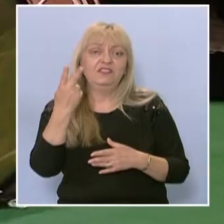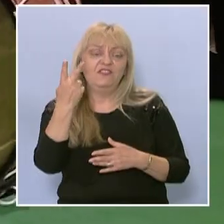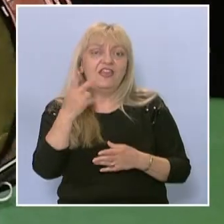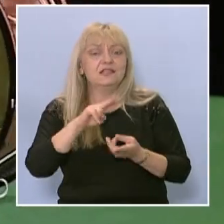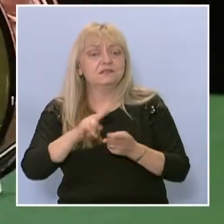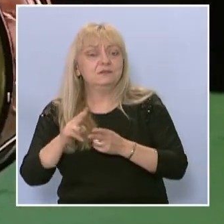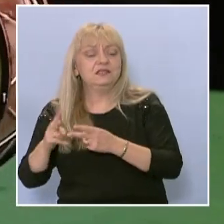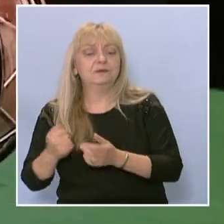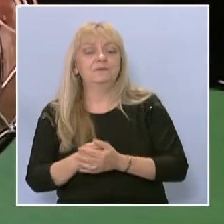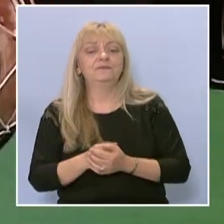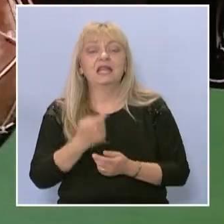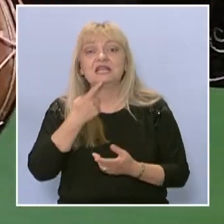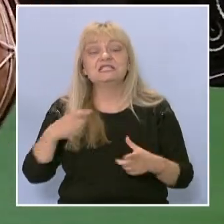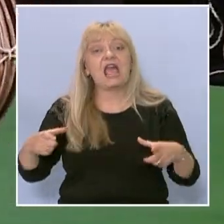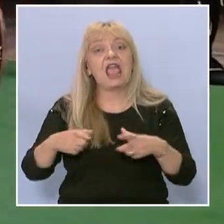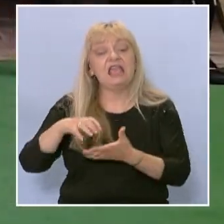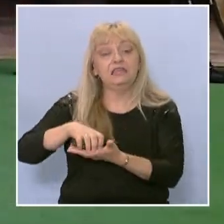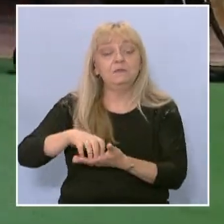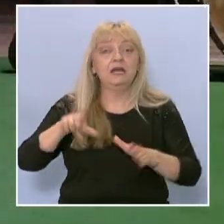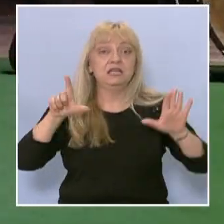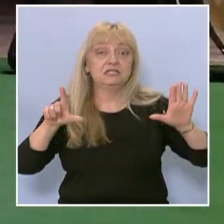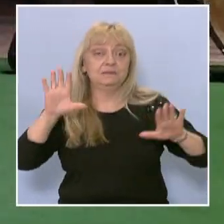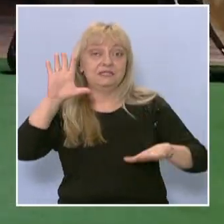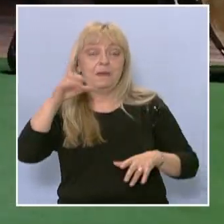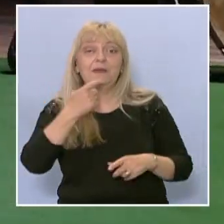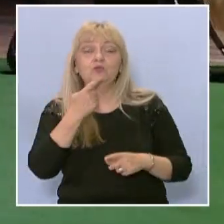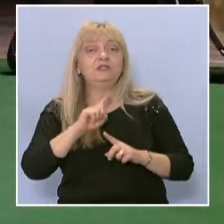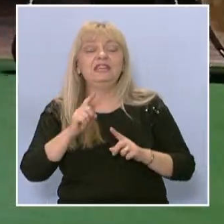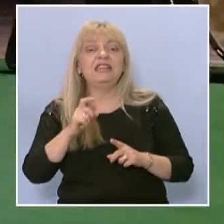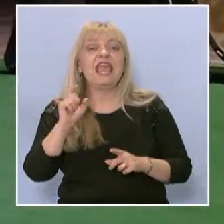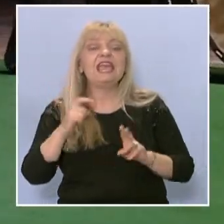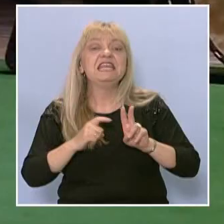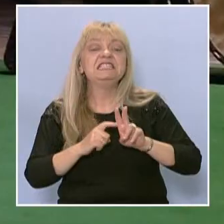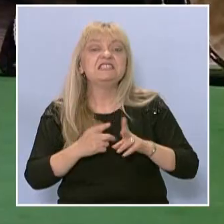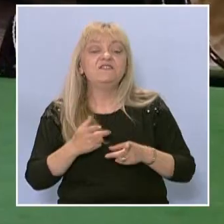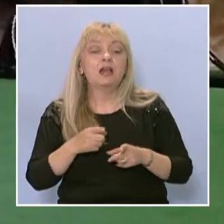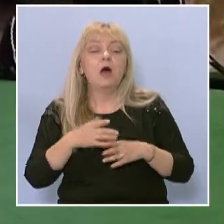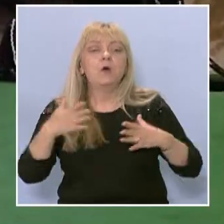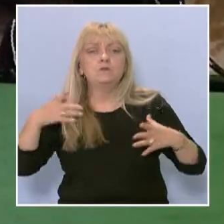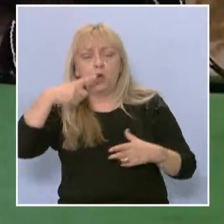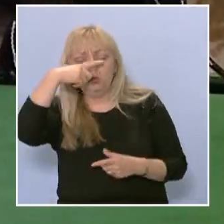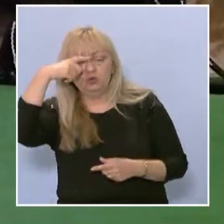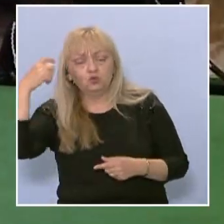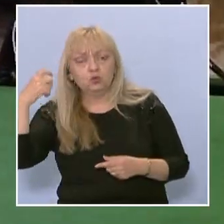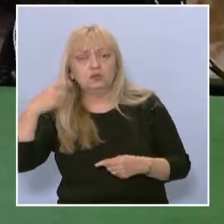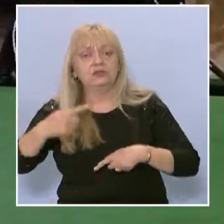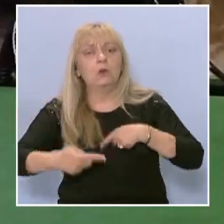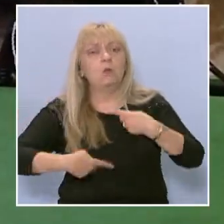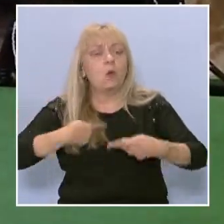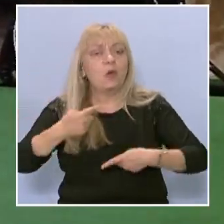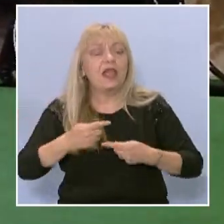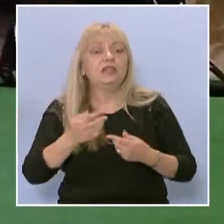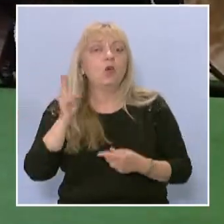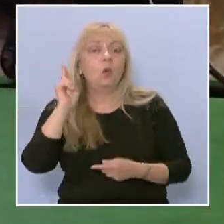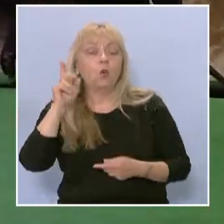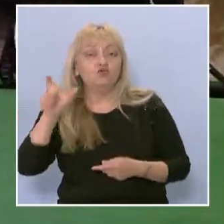доволна. За екипа 75 години не е цифра, а много труд на поколение учители, родители и деца.